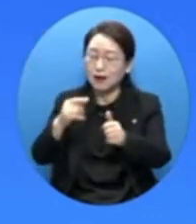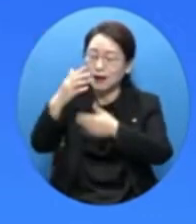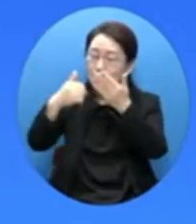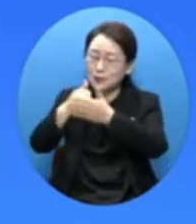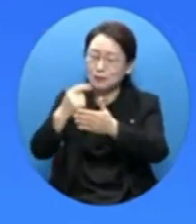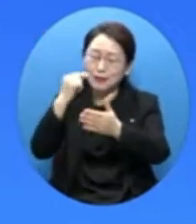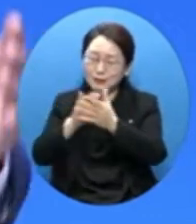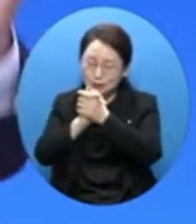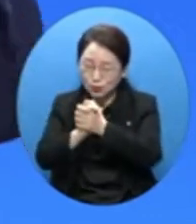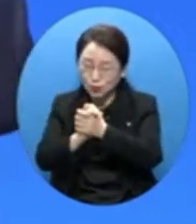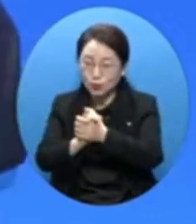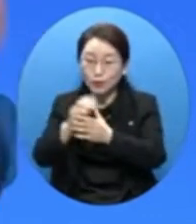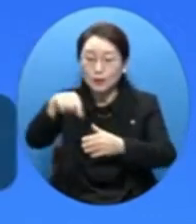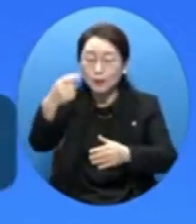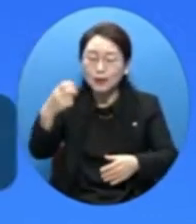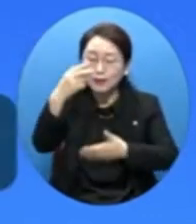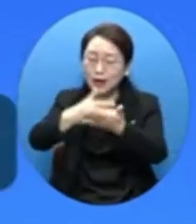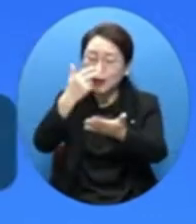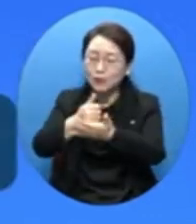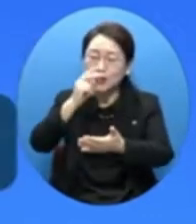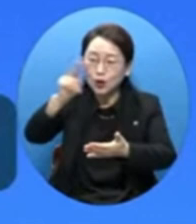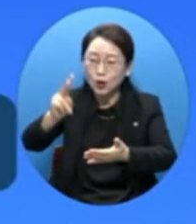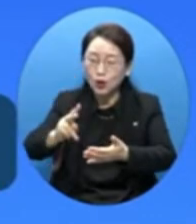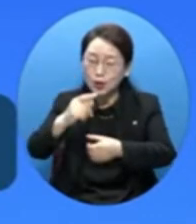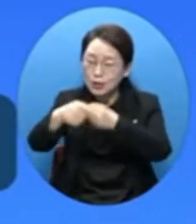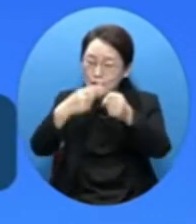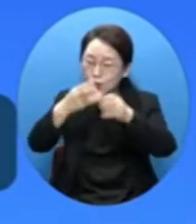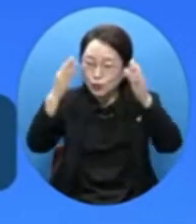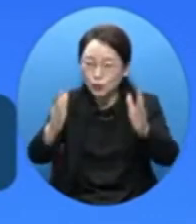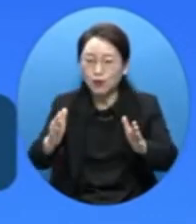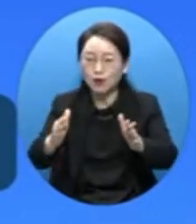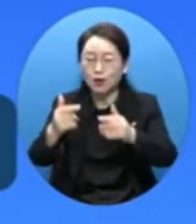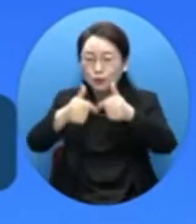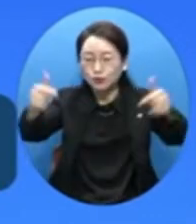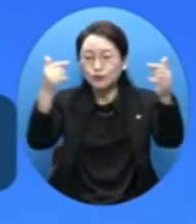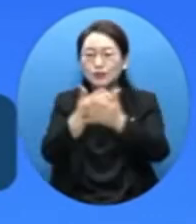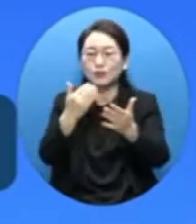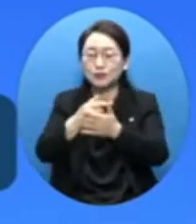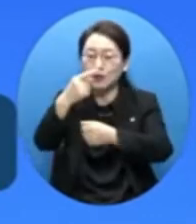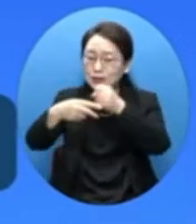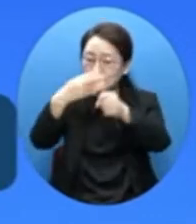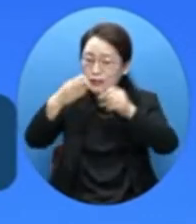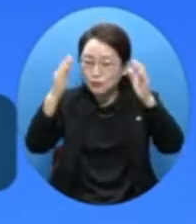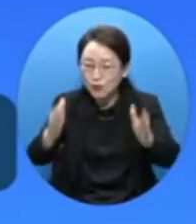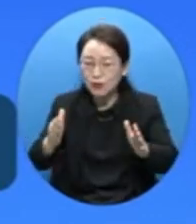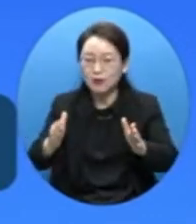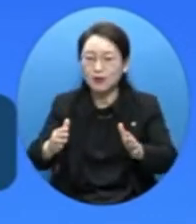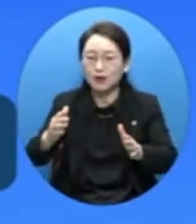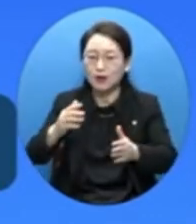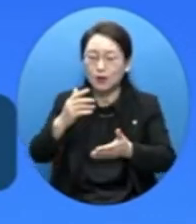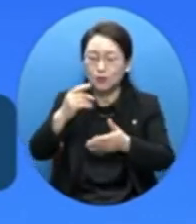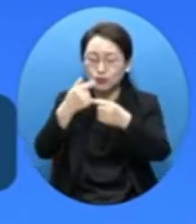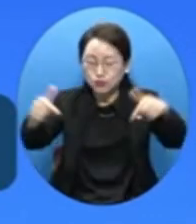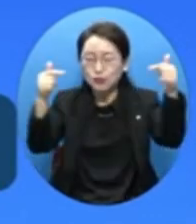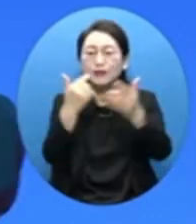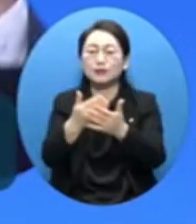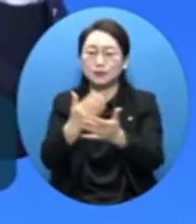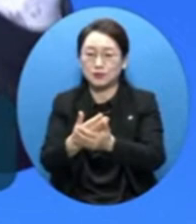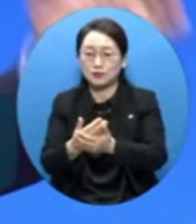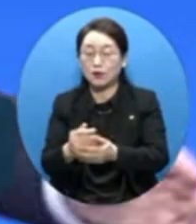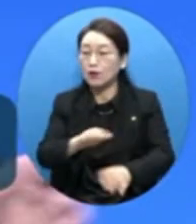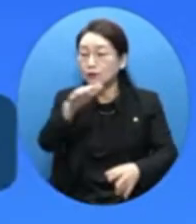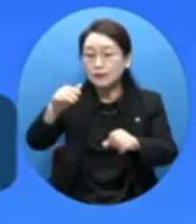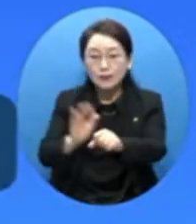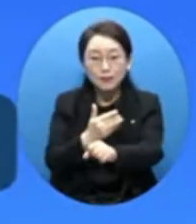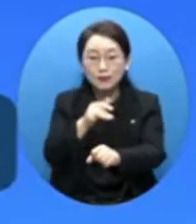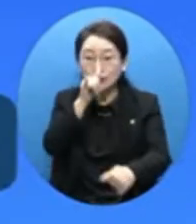간절히 기도합니다. 야여 이 수년 내에 부흥하게 하옵소서. 이 수년 내에 부흥하게 하옵소서. 우리가